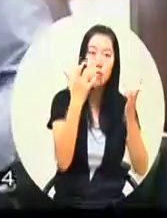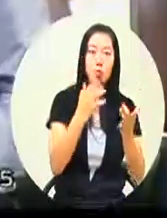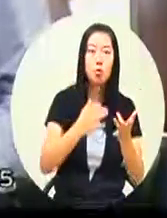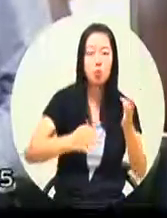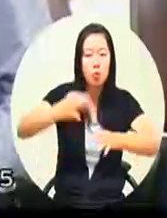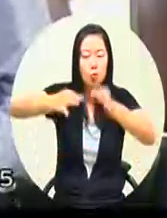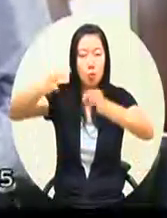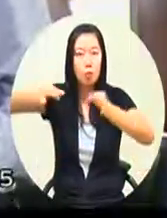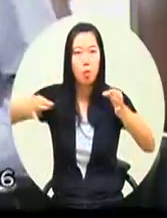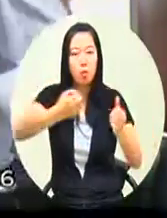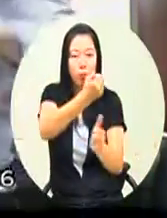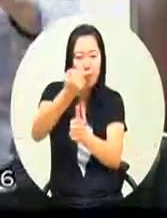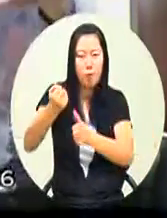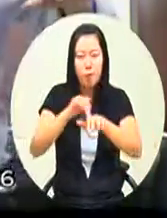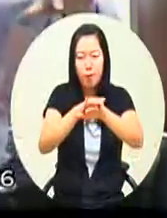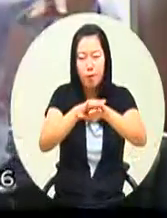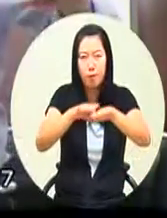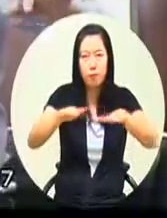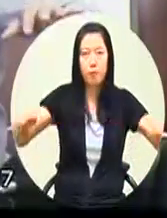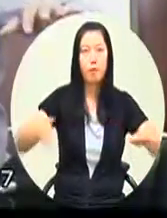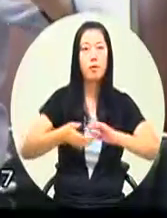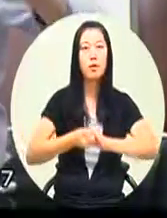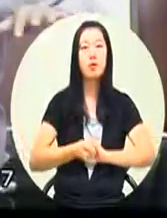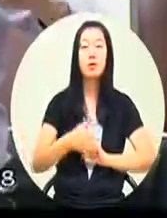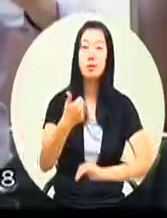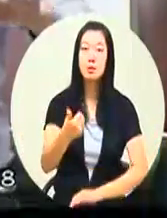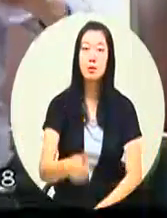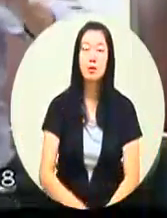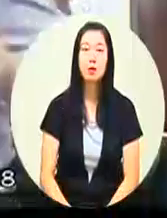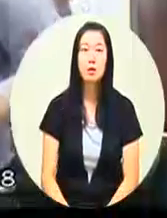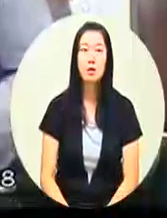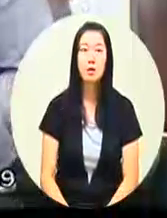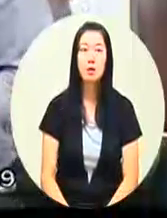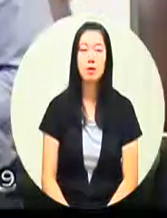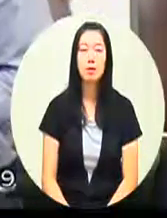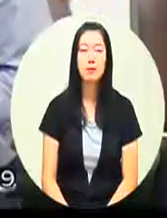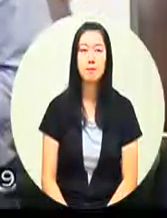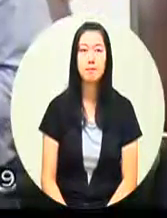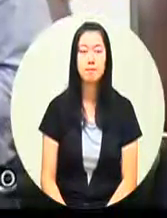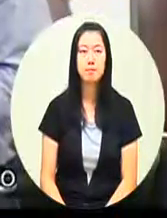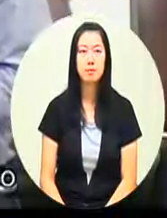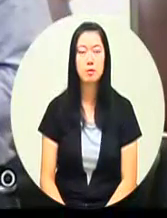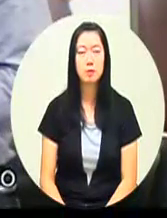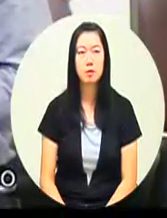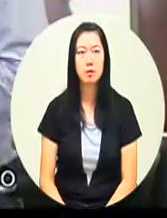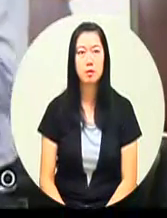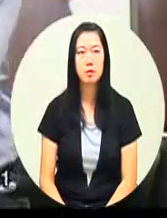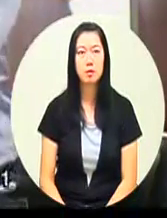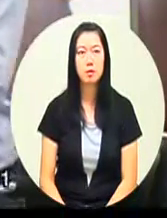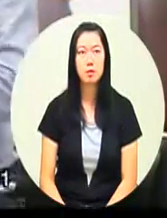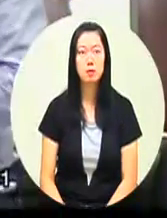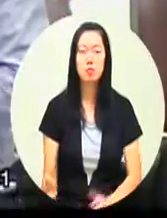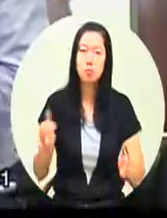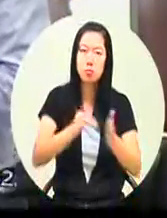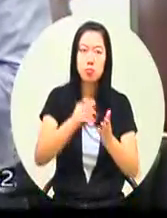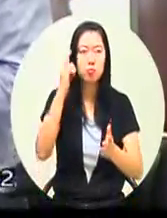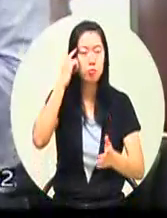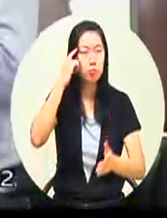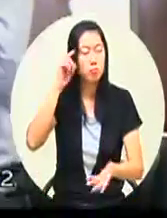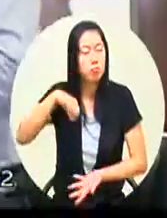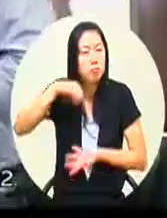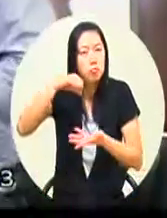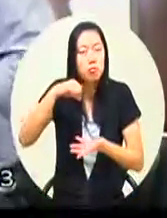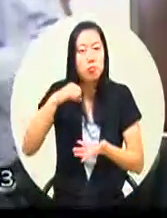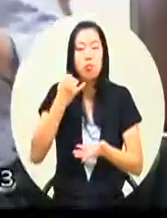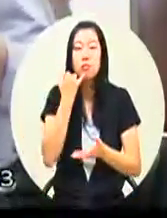控制的生产量不会因为水灾而影响的比例也会降低。那到底有什么做法？你